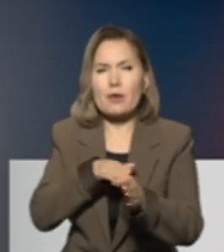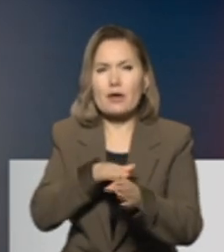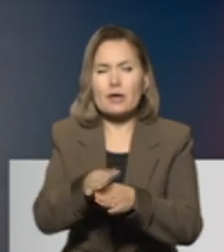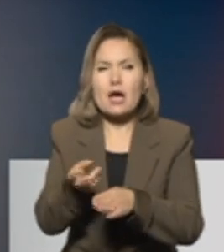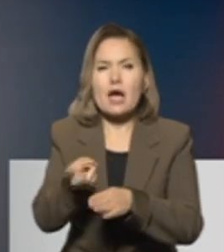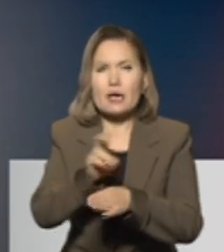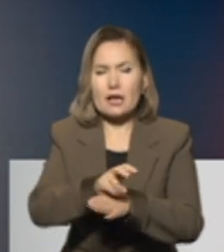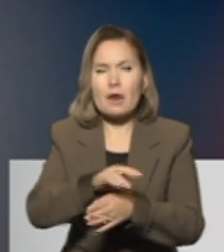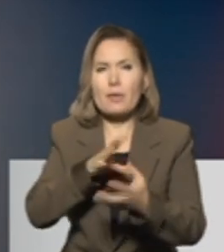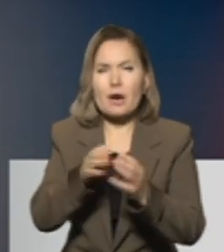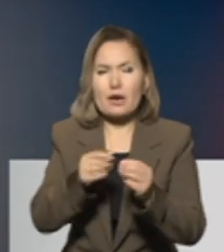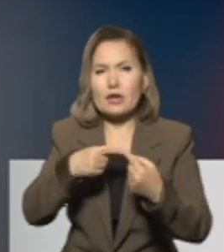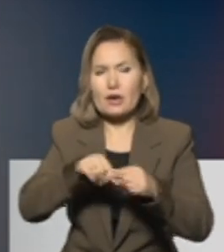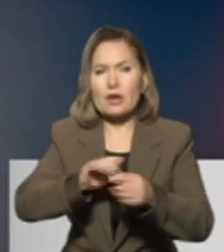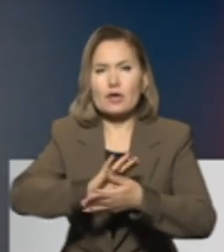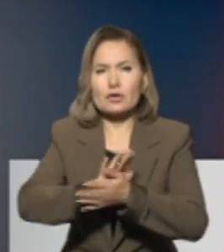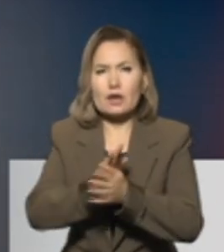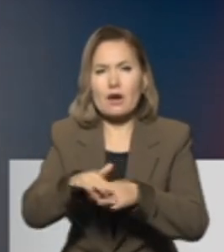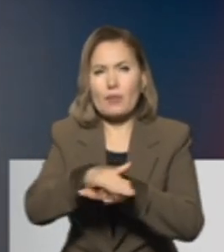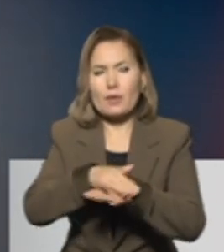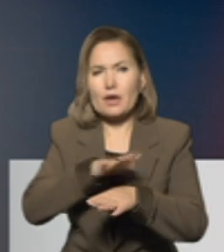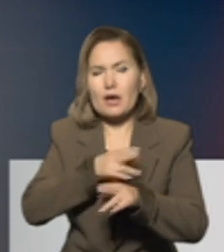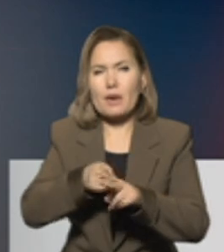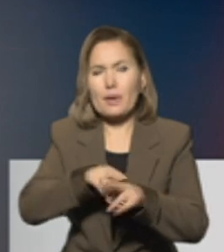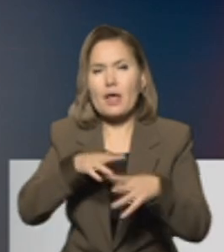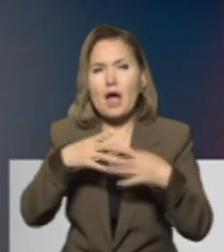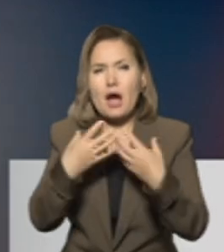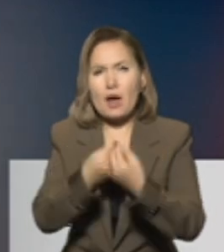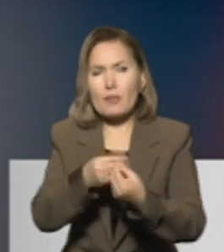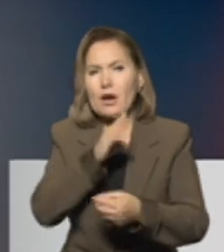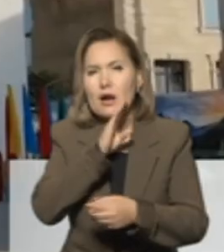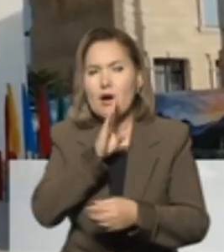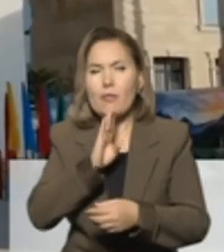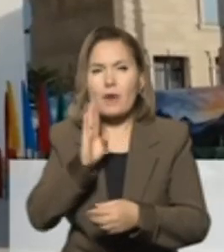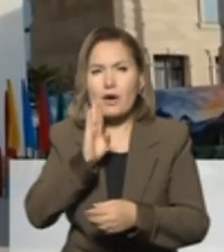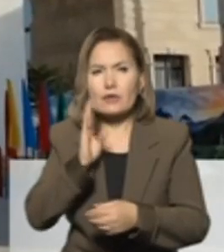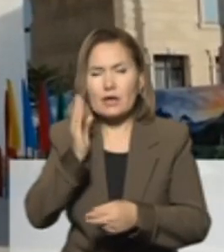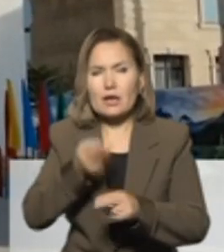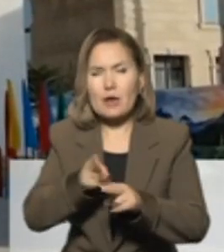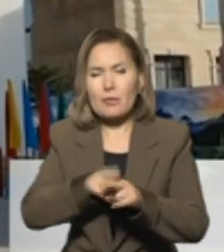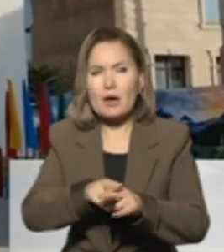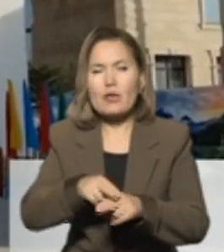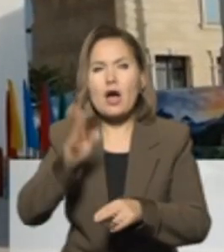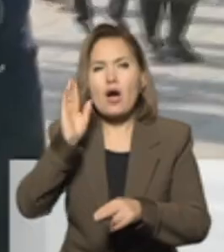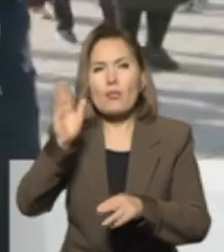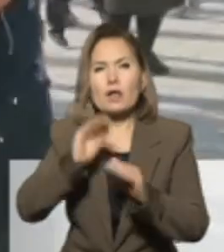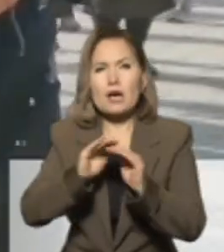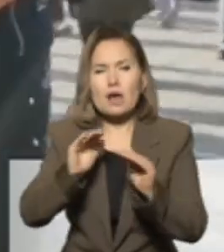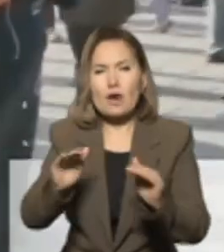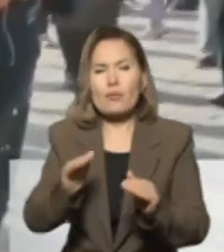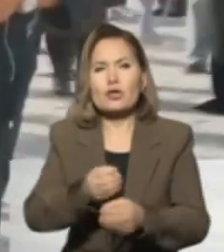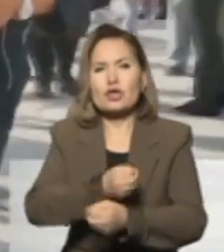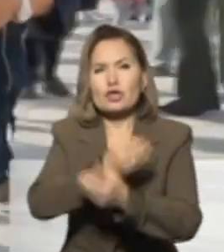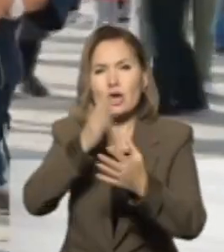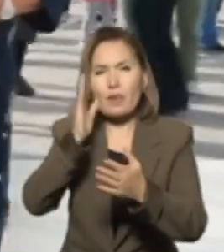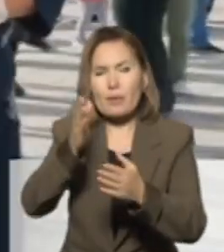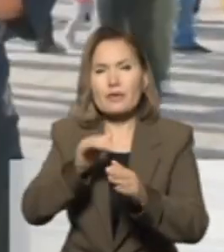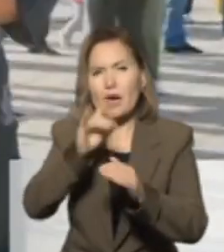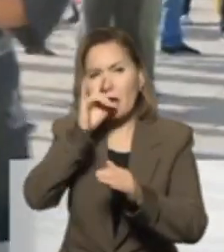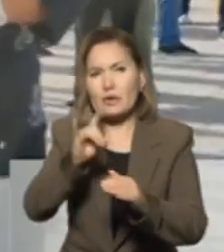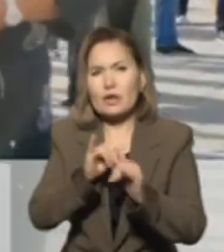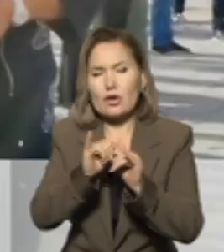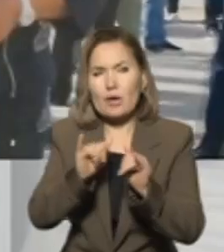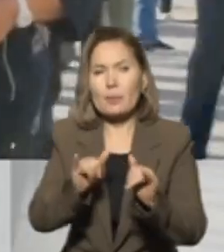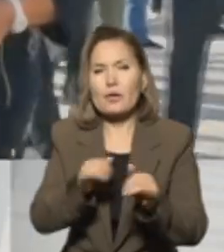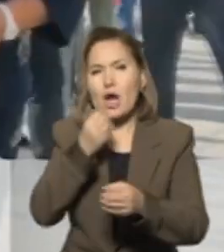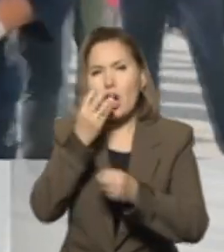референдум учаскесінде ине шаншар орын қалмады. Әулеттің анасы Азия Жақбаева бұл ертең ұрпақтың жарқын болашағына, елдің дамуы мен